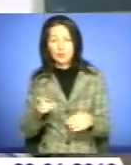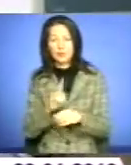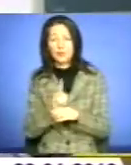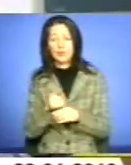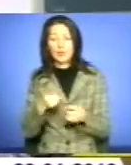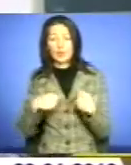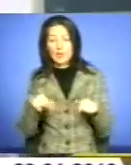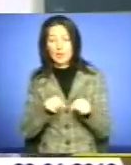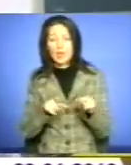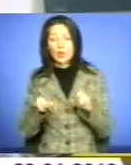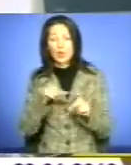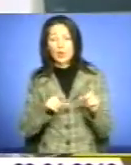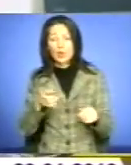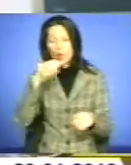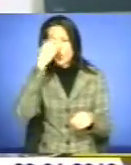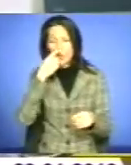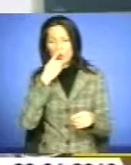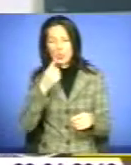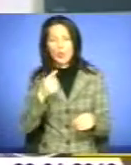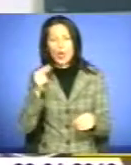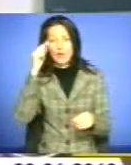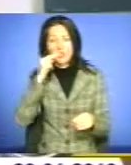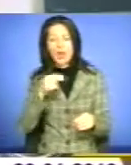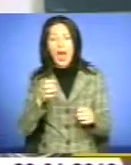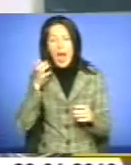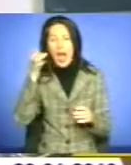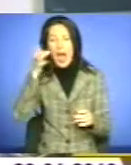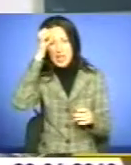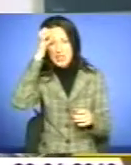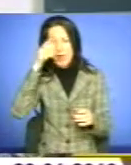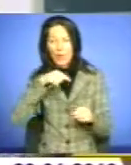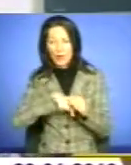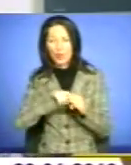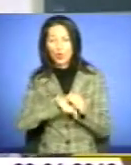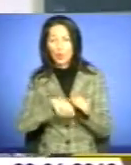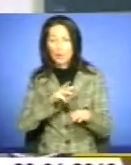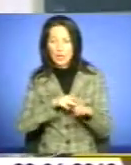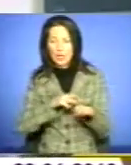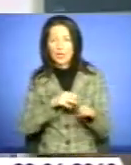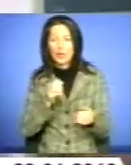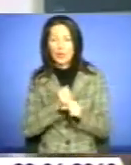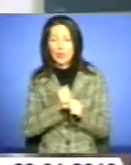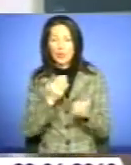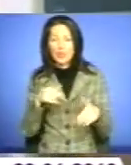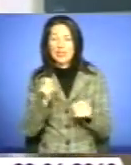заочного та дистанційного навчання Національної академії внутрішніх справ функціонує вже 13 років. За цей час